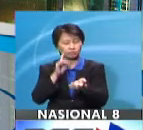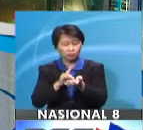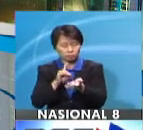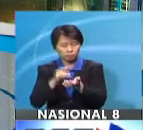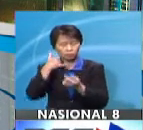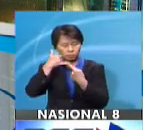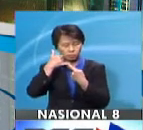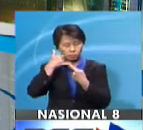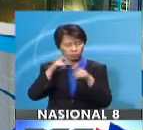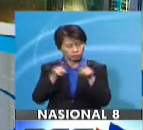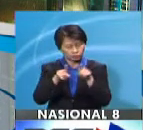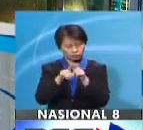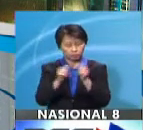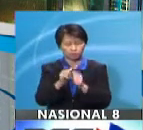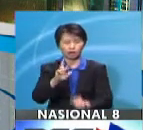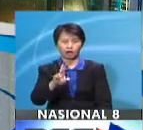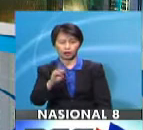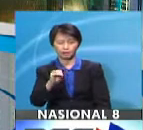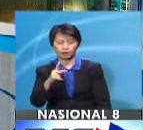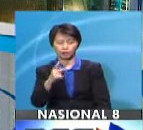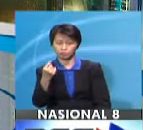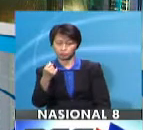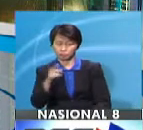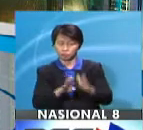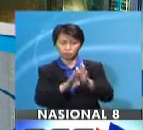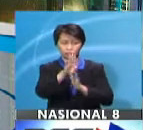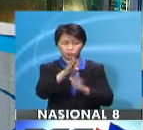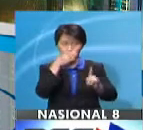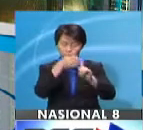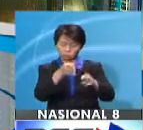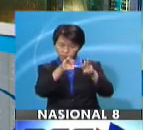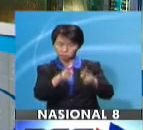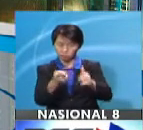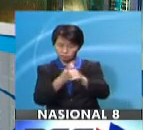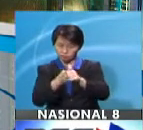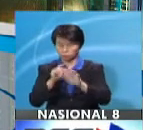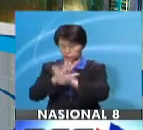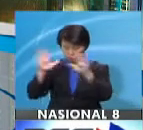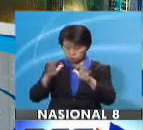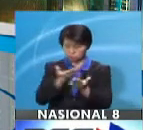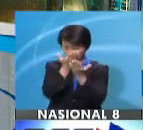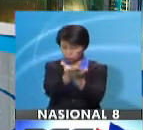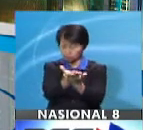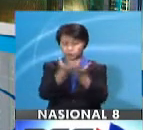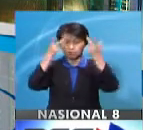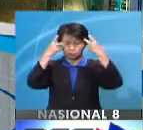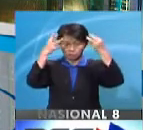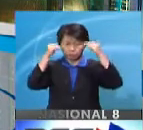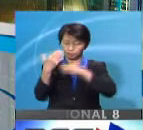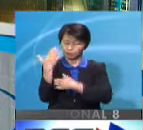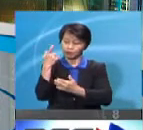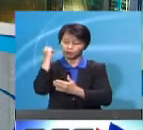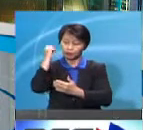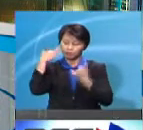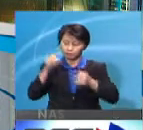Baik, Doktor, selaras tema RMK 11 iaitu pertumbuhan berpaksikan rakyat. Jelas pembentangan Perdana Menteri pagi tadi